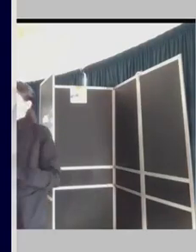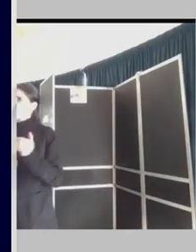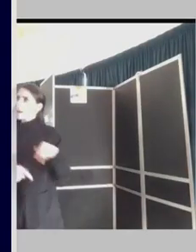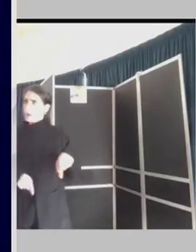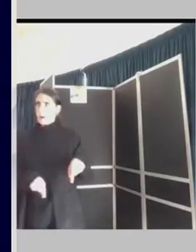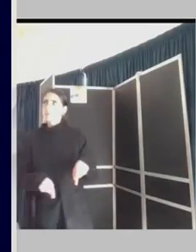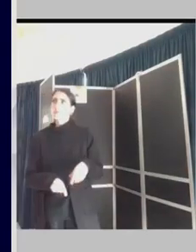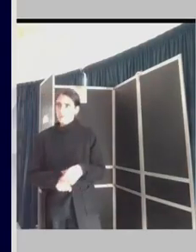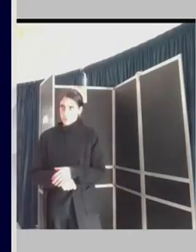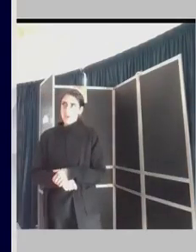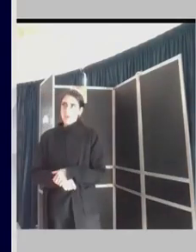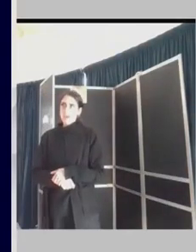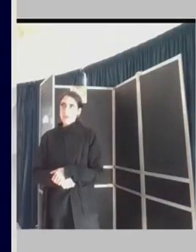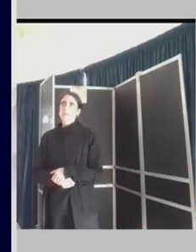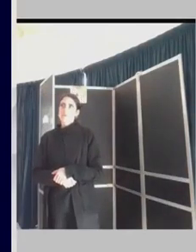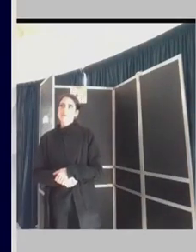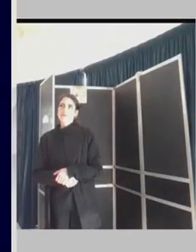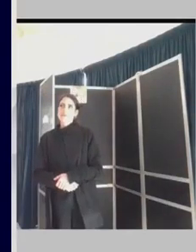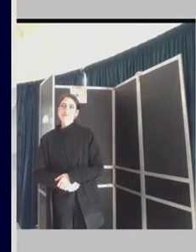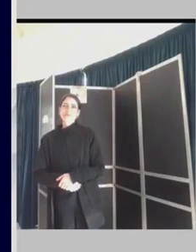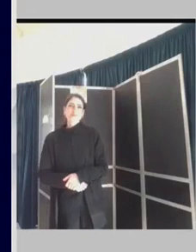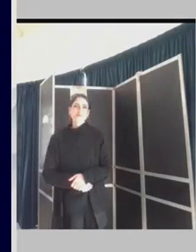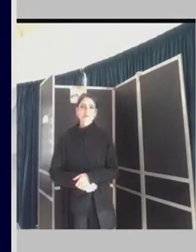tutto il consiglio potete rimanere lì.